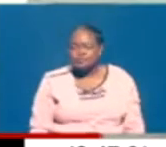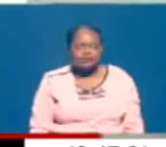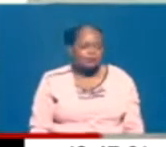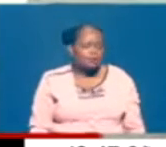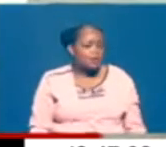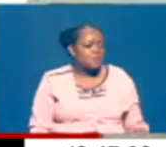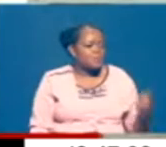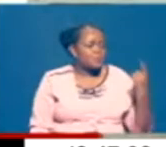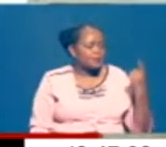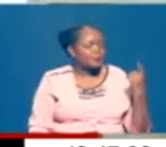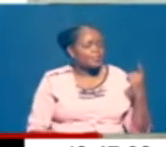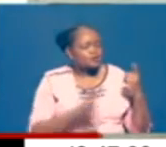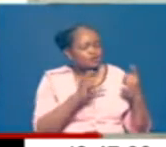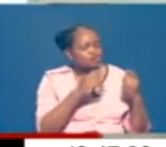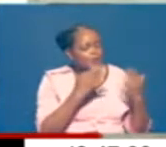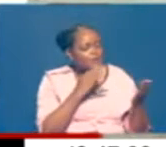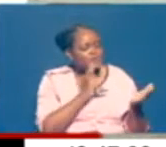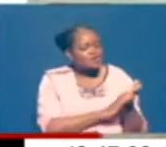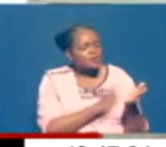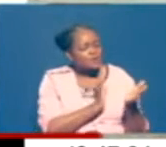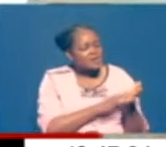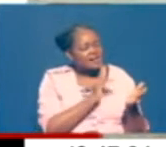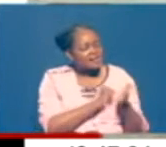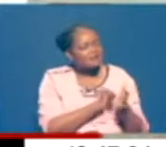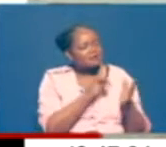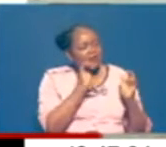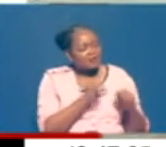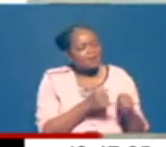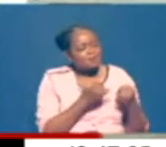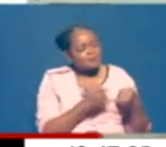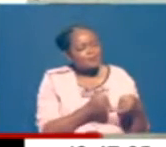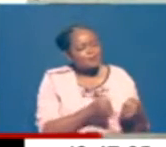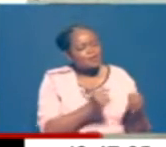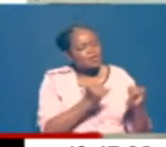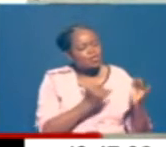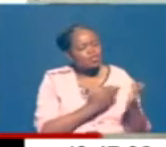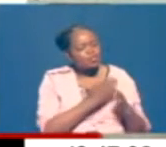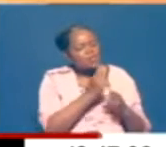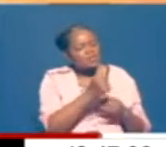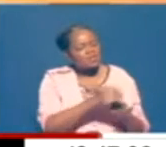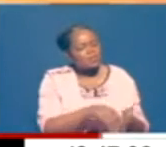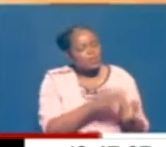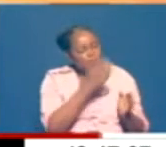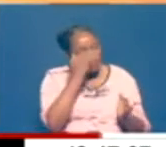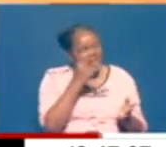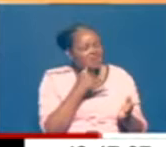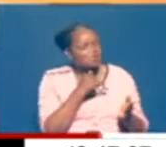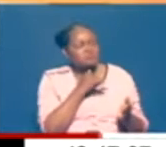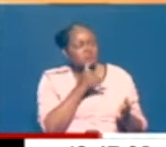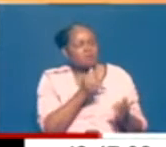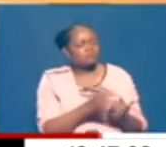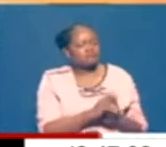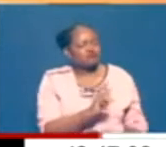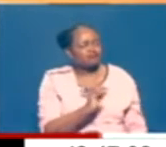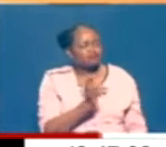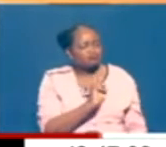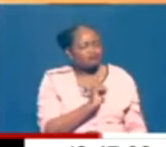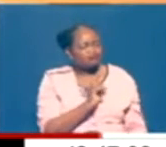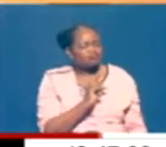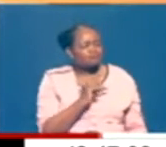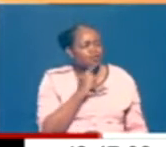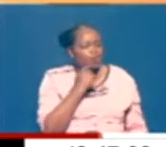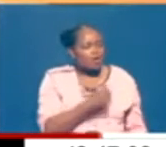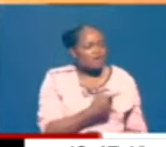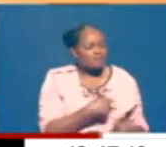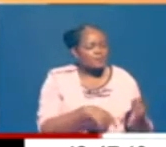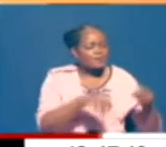swala kuhusiana na yale mapendekezo ambayo pengine yanaweza kutekelezwa kupitia njia nyingine, manake sasa hivi hakuna ile kura ya maamuzi, pengine agizo kutoka kwa